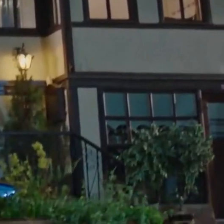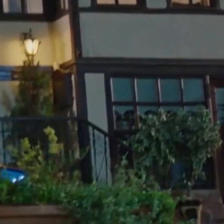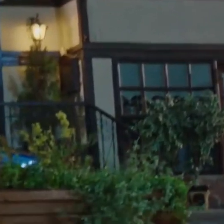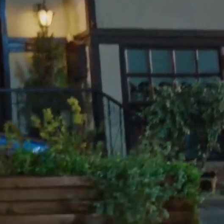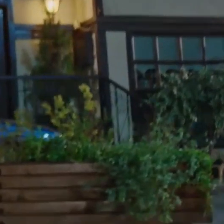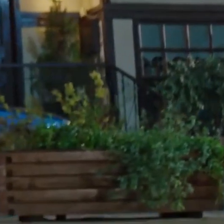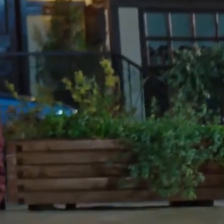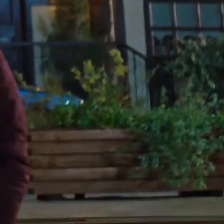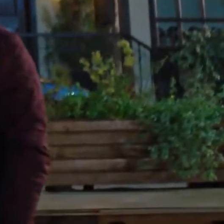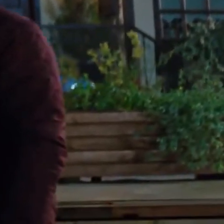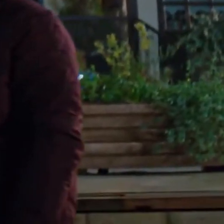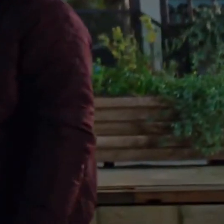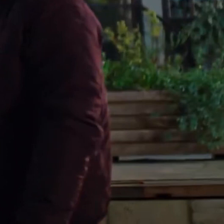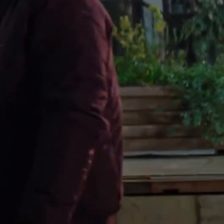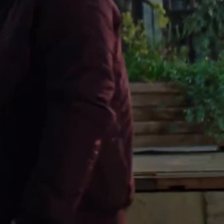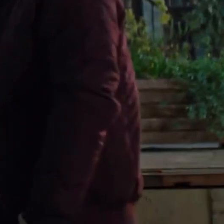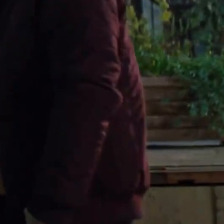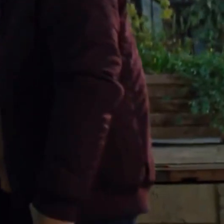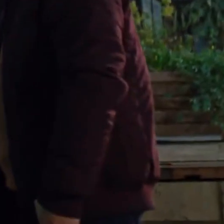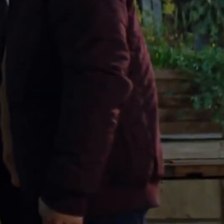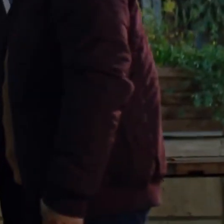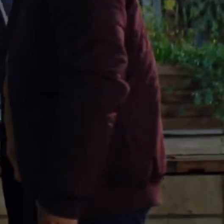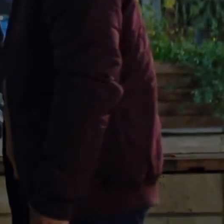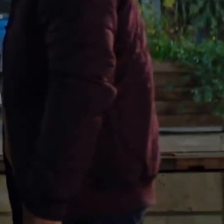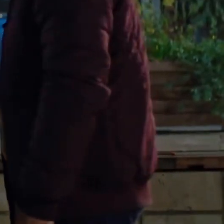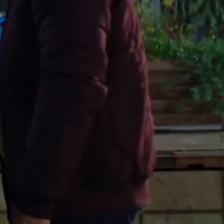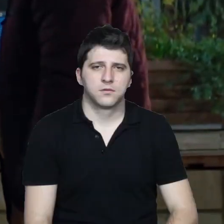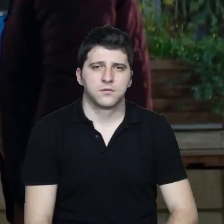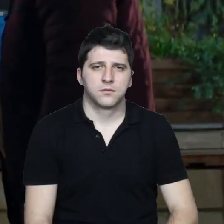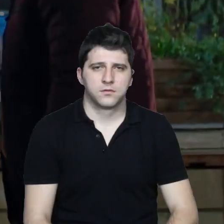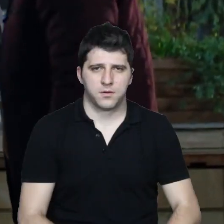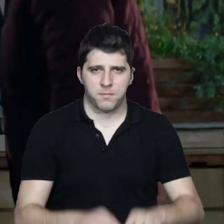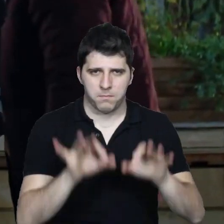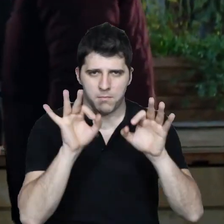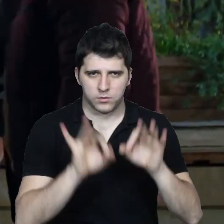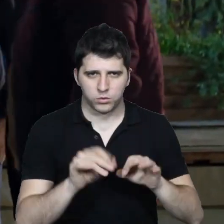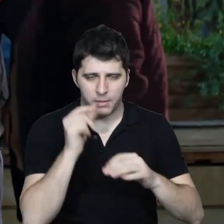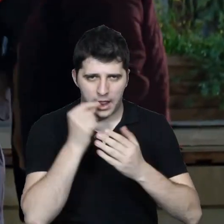İsmailler konağın önünde. Oral'la Asil kargocu kıyafetiyle. O zaman başlıyoruz beyler.